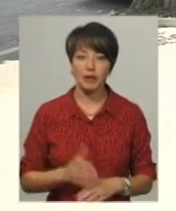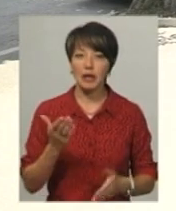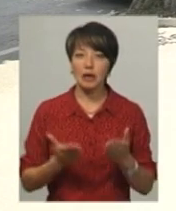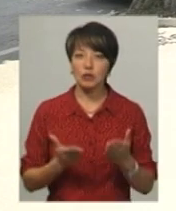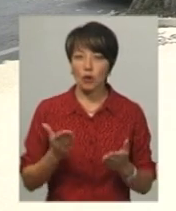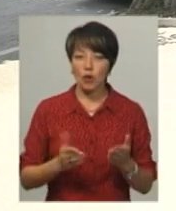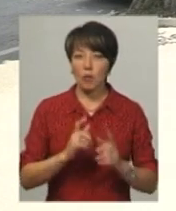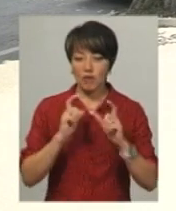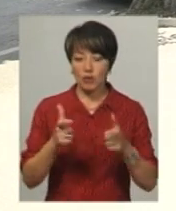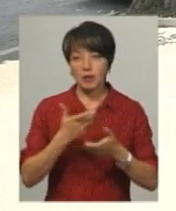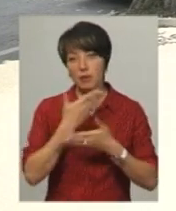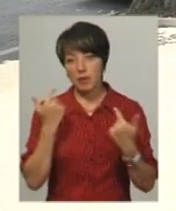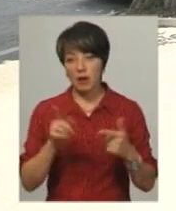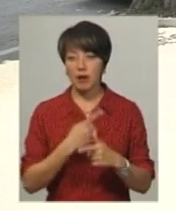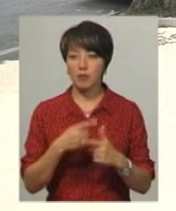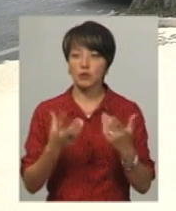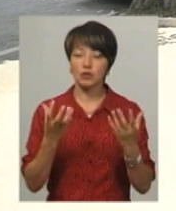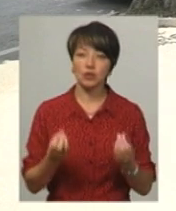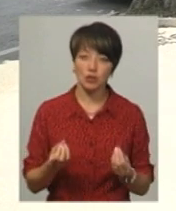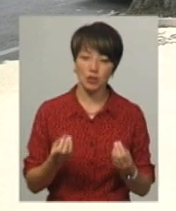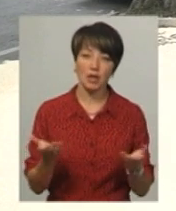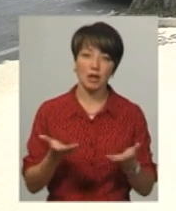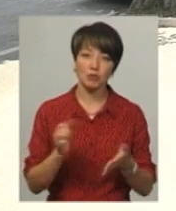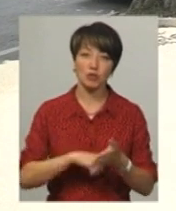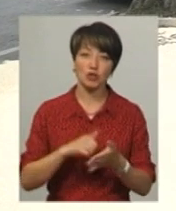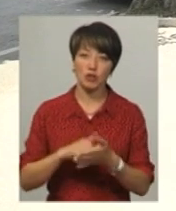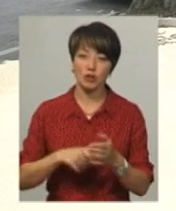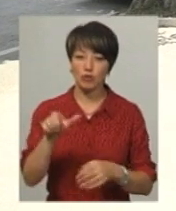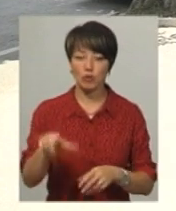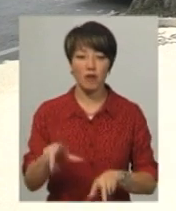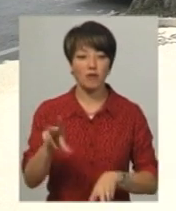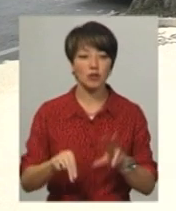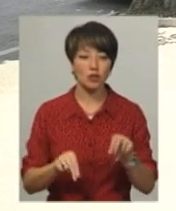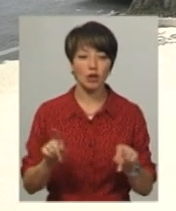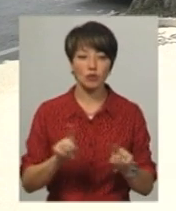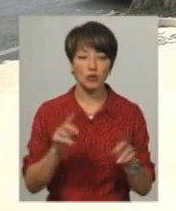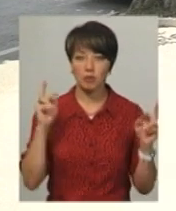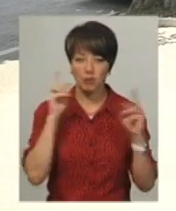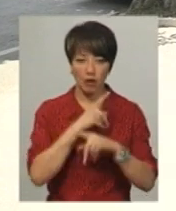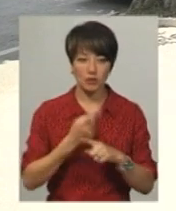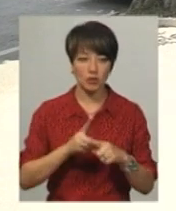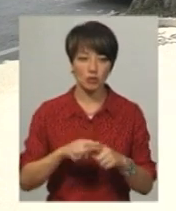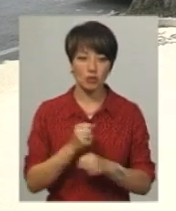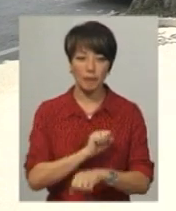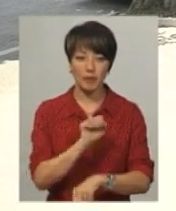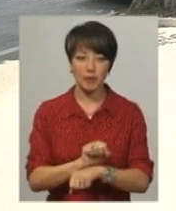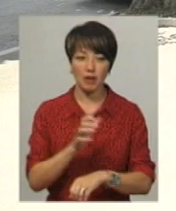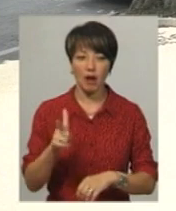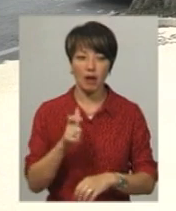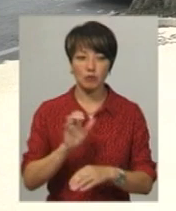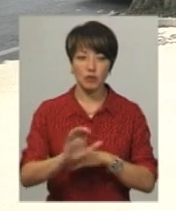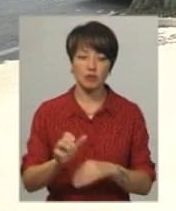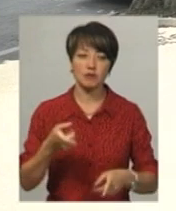Якщо такого повідомлення немає, чи якщо ще з якихось причин особа вважає, що неправомірно припинено